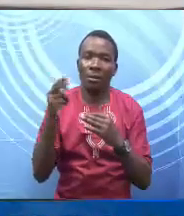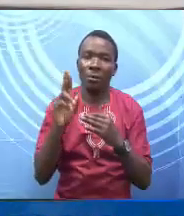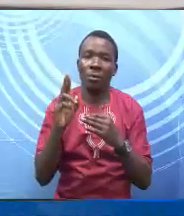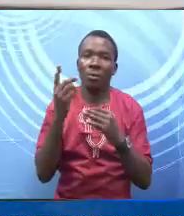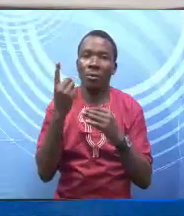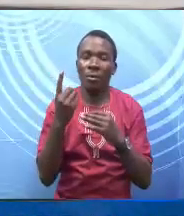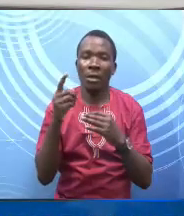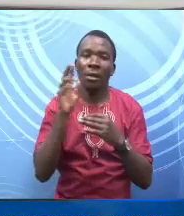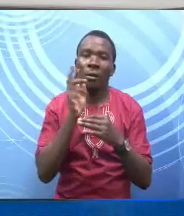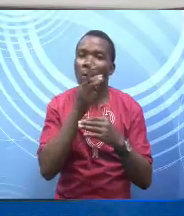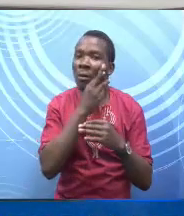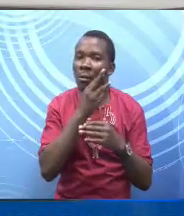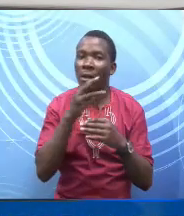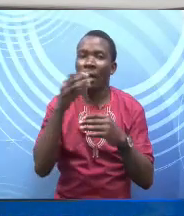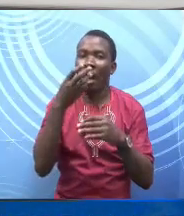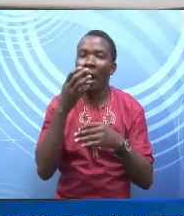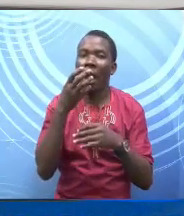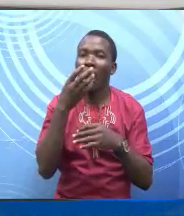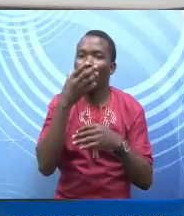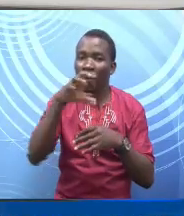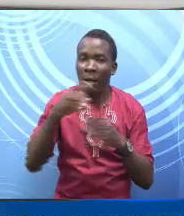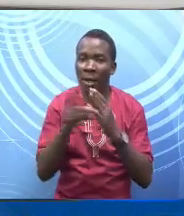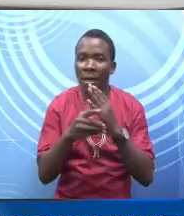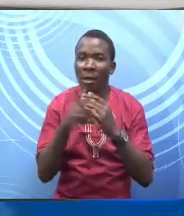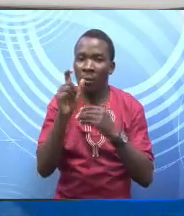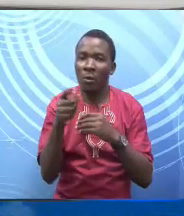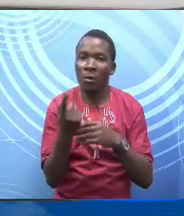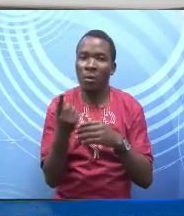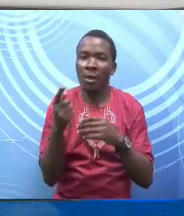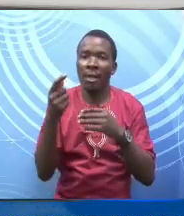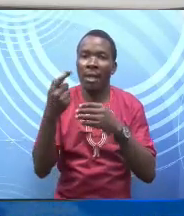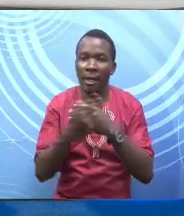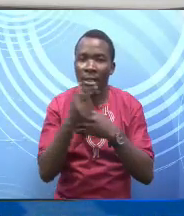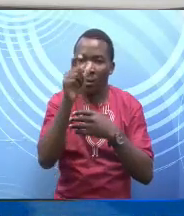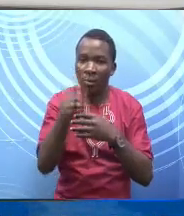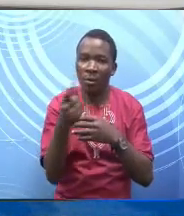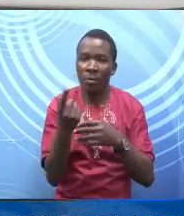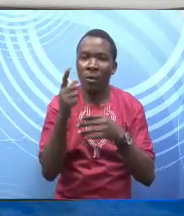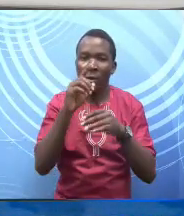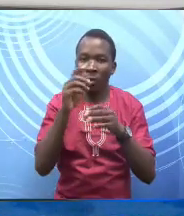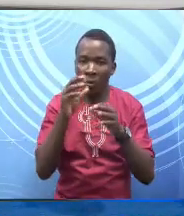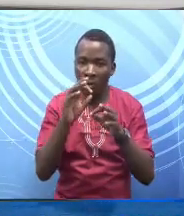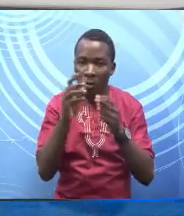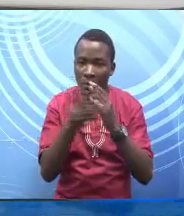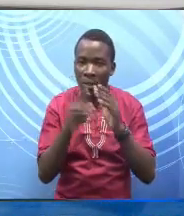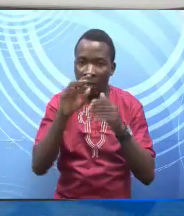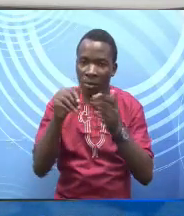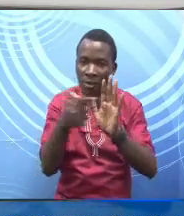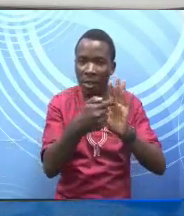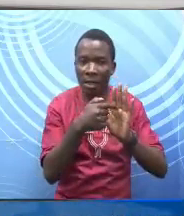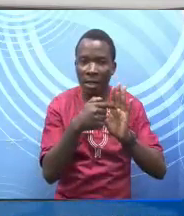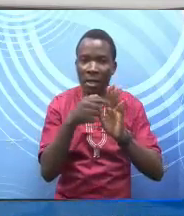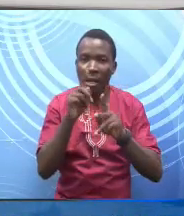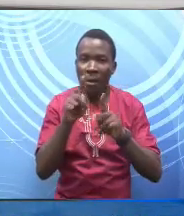ka Muhanga umuntu umwe, mu karere ka Gatsibo umuntu umwe. Uturere tuhagaragayemo umurwayi wa COVID-19 kuri uyu munsi ni mu karere